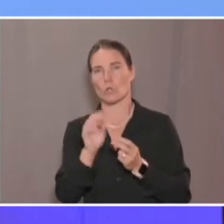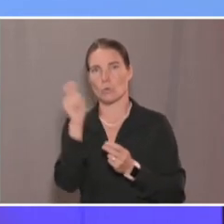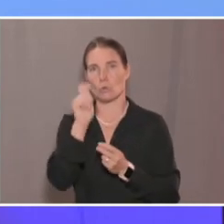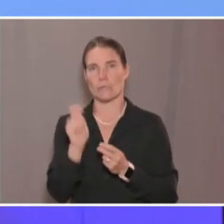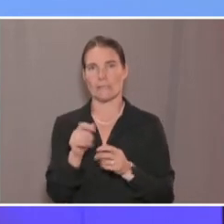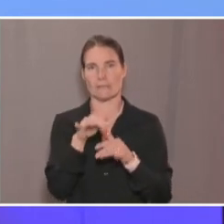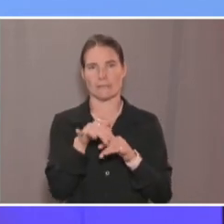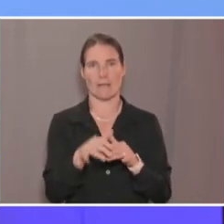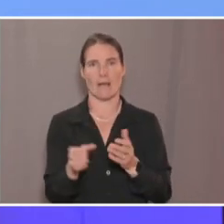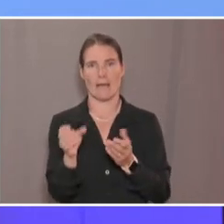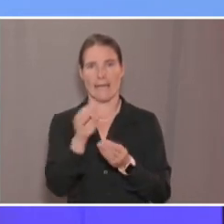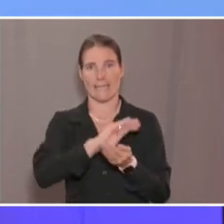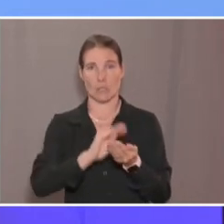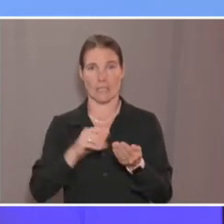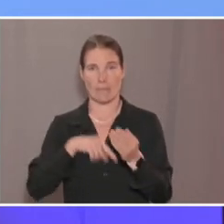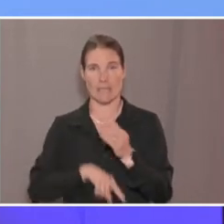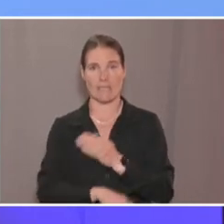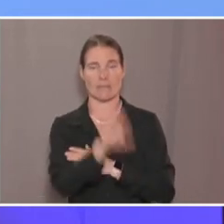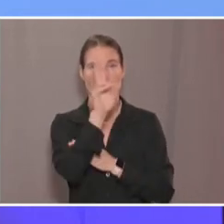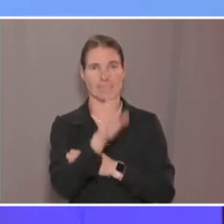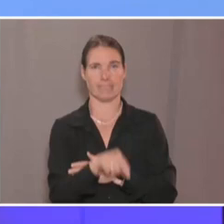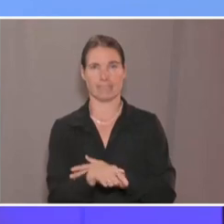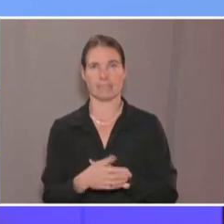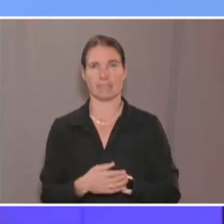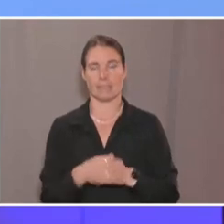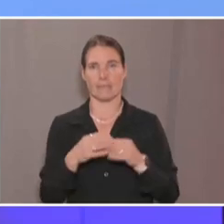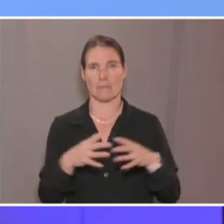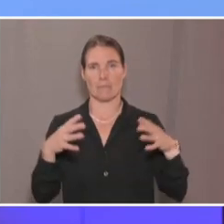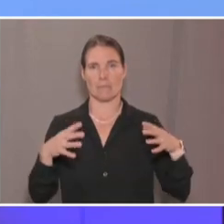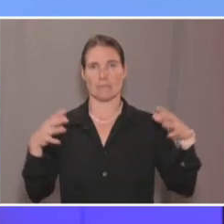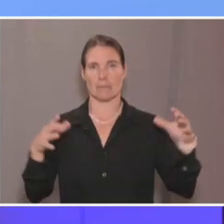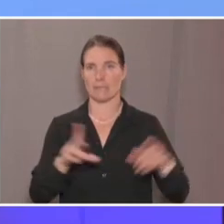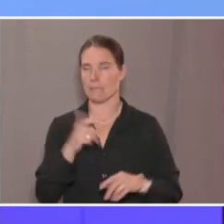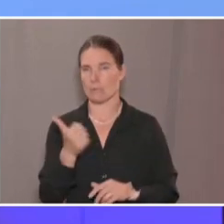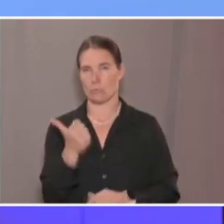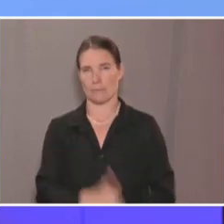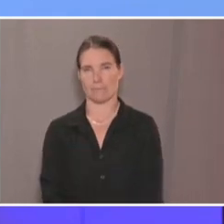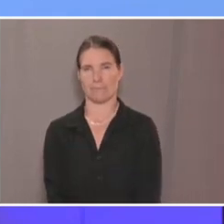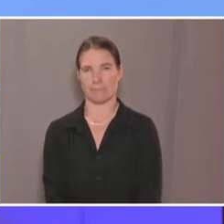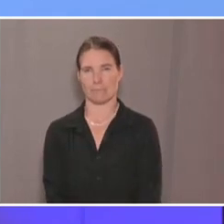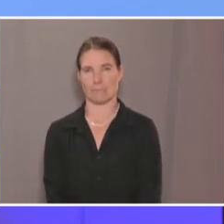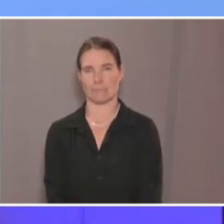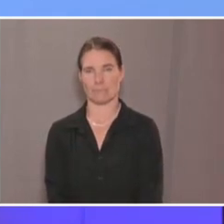Volksschullehramtsstudierende eingeschrieben. Expansion kommt immer gut.